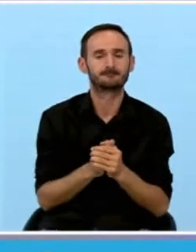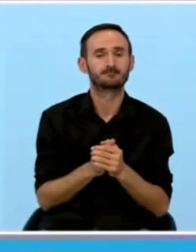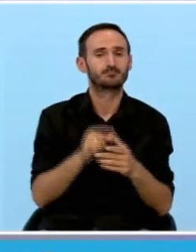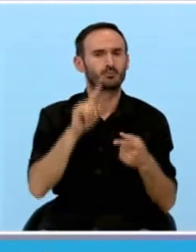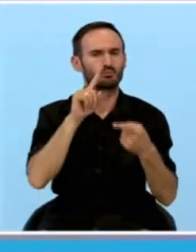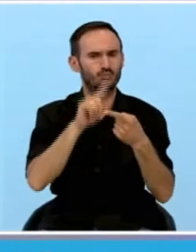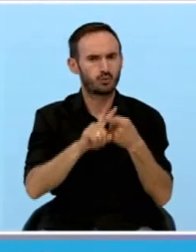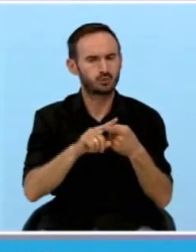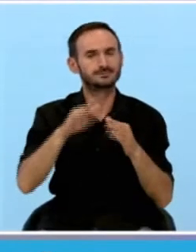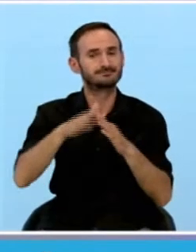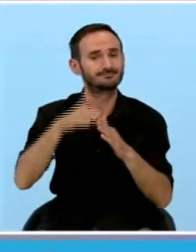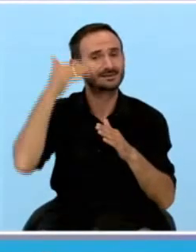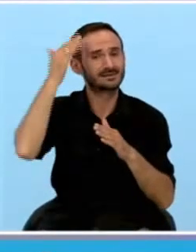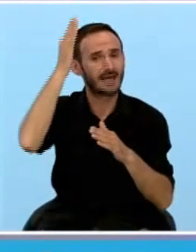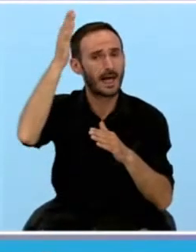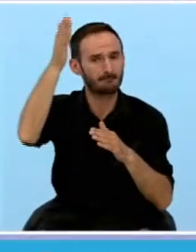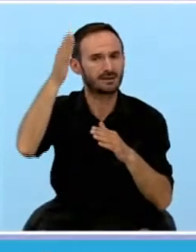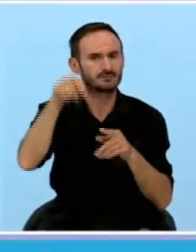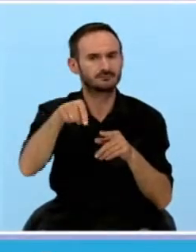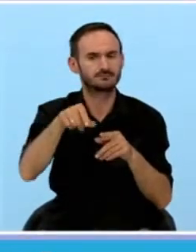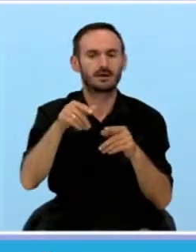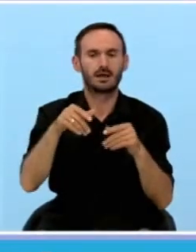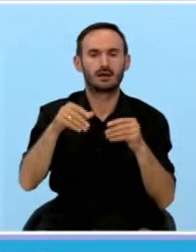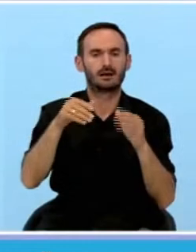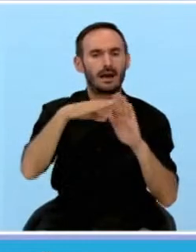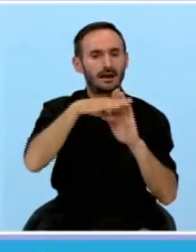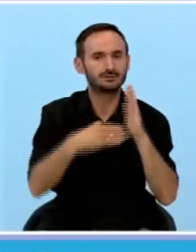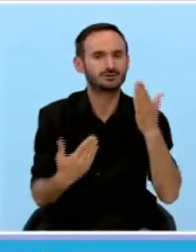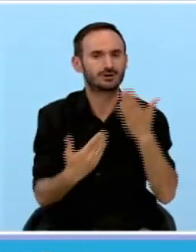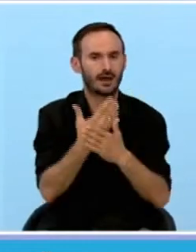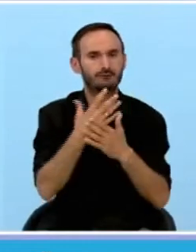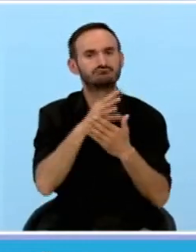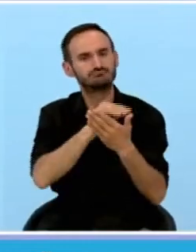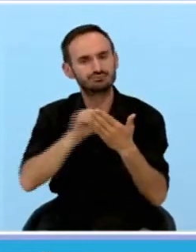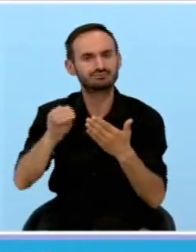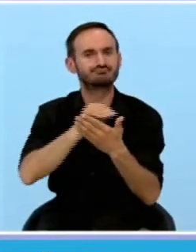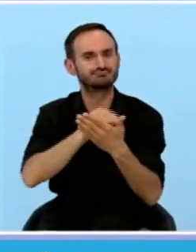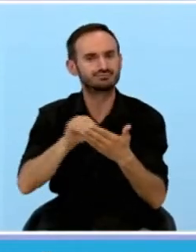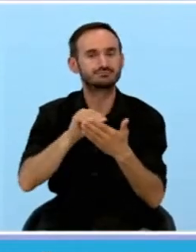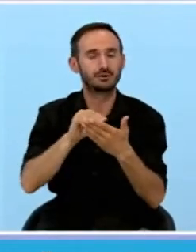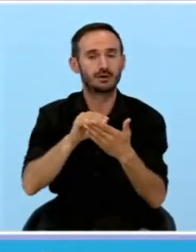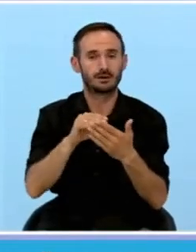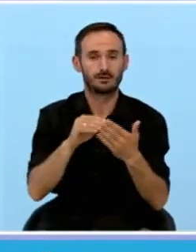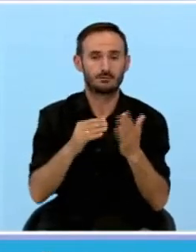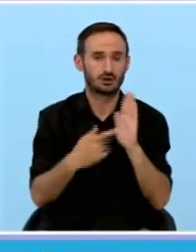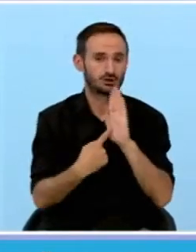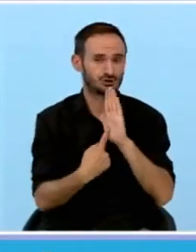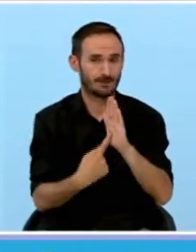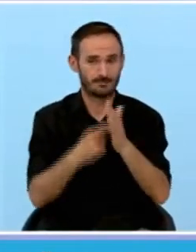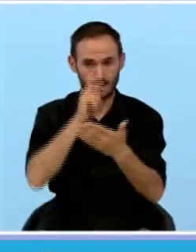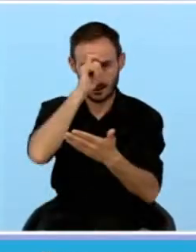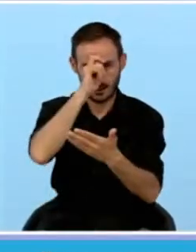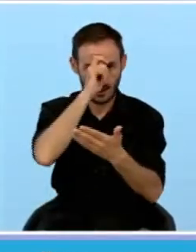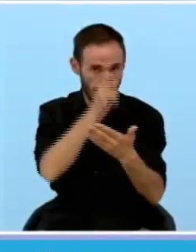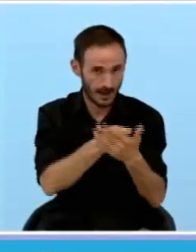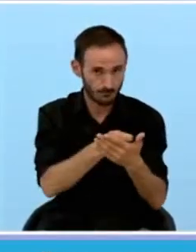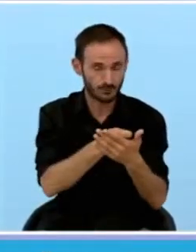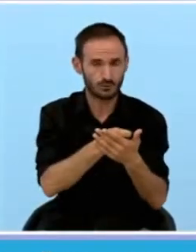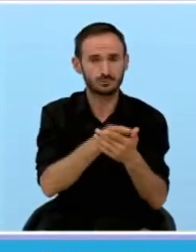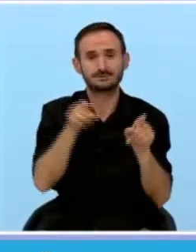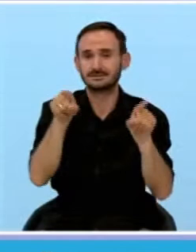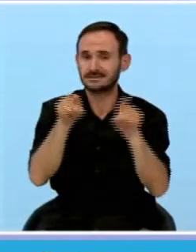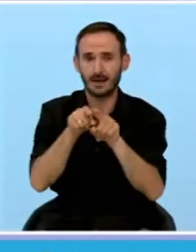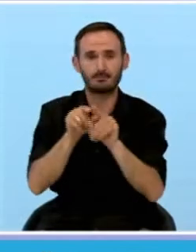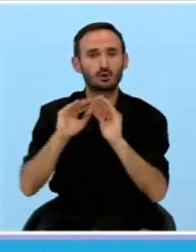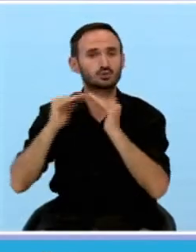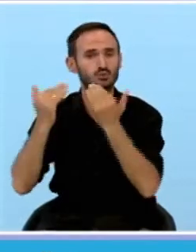që duhet mu artu në tarmen në përputhje me këtë konvent edhe kështu që nëse respektohen edhe rekomandimet avokatit popullit në